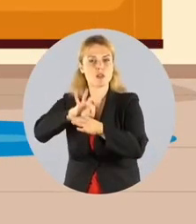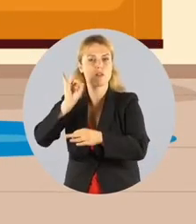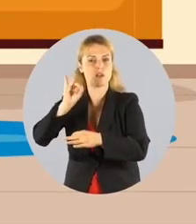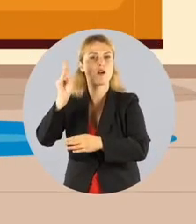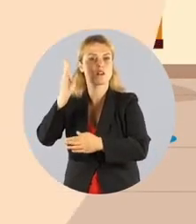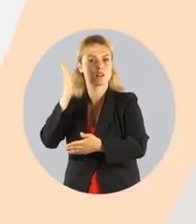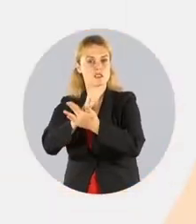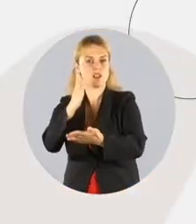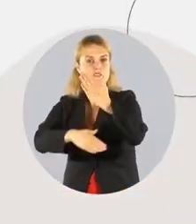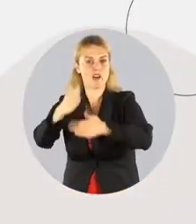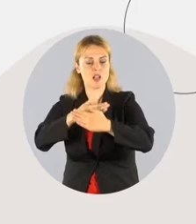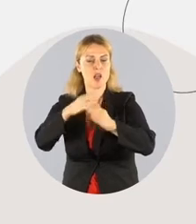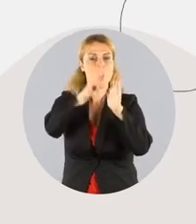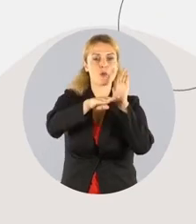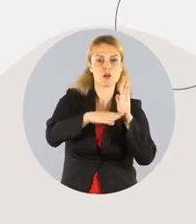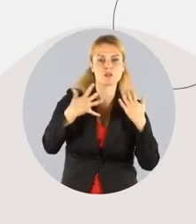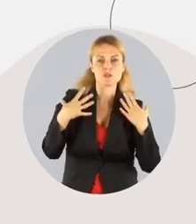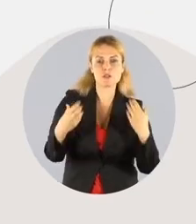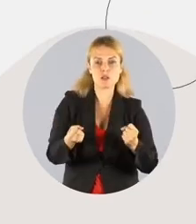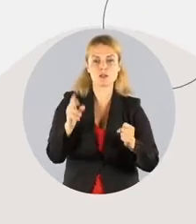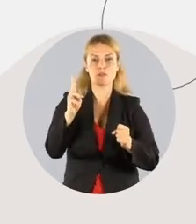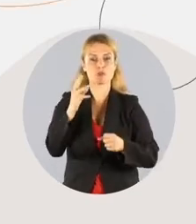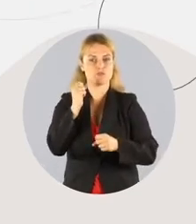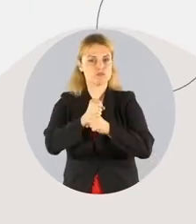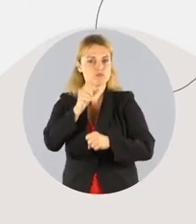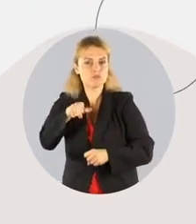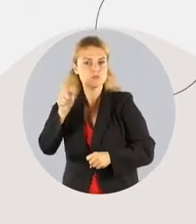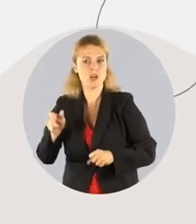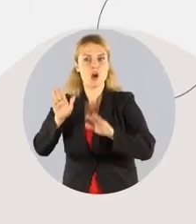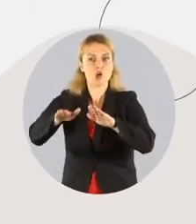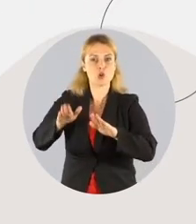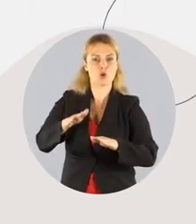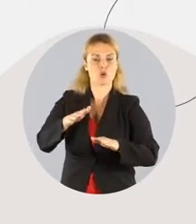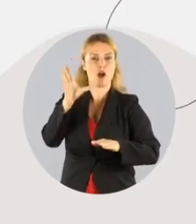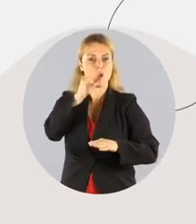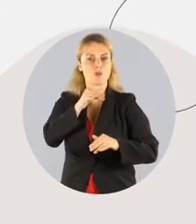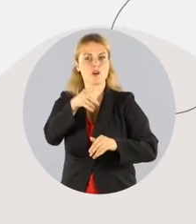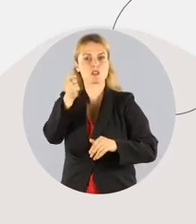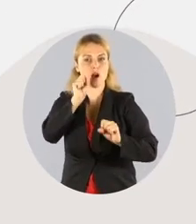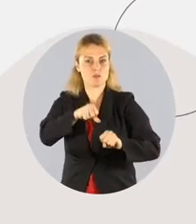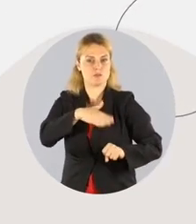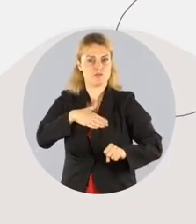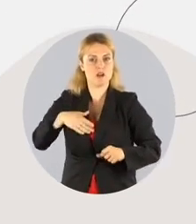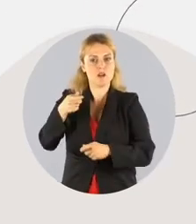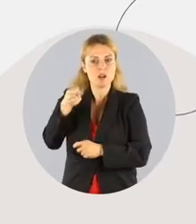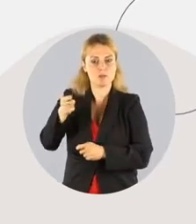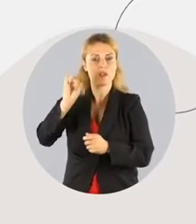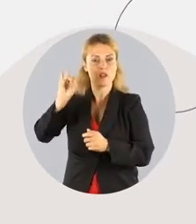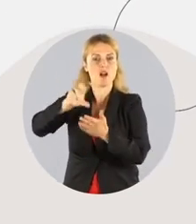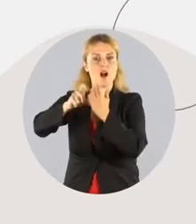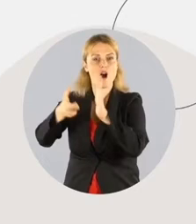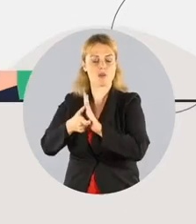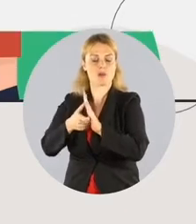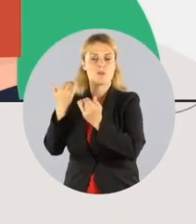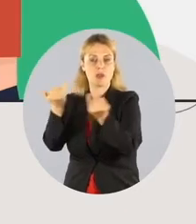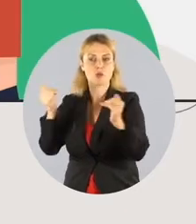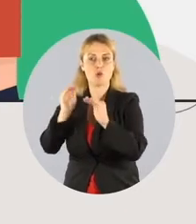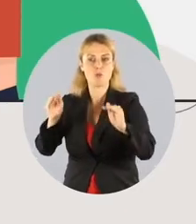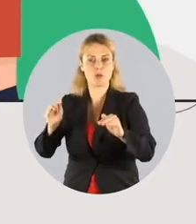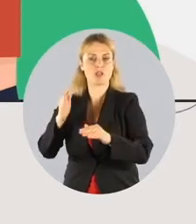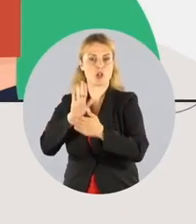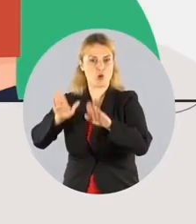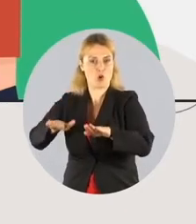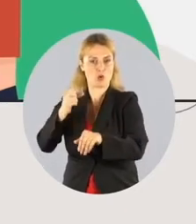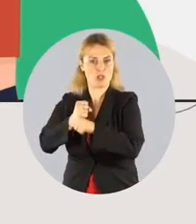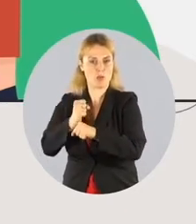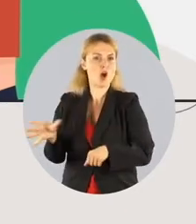cu dizabilități, programe de sănătate pentru angajați, spații pentru alăptare și camere de odihnă pentru copii la locul de muncă. Toate